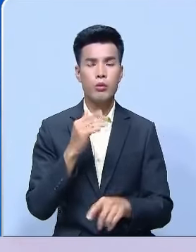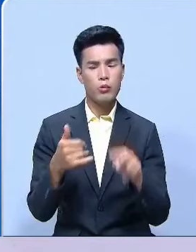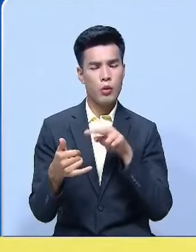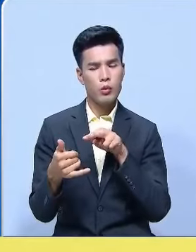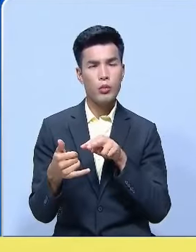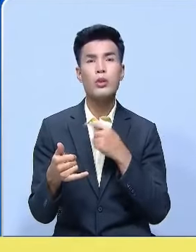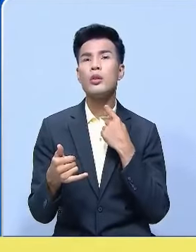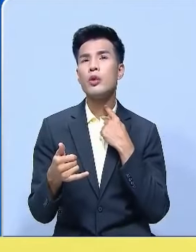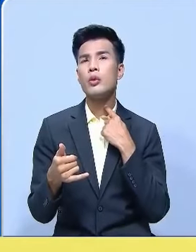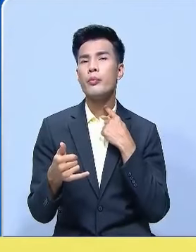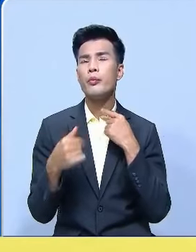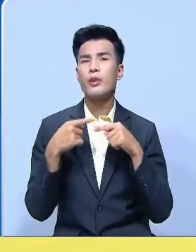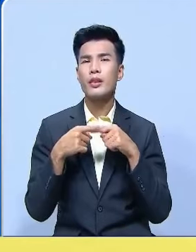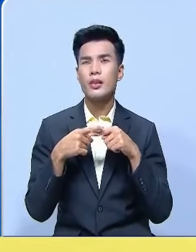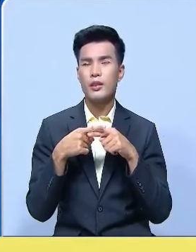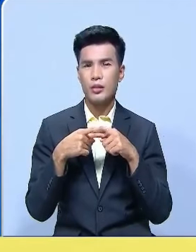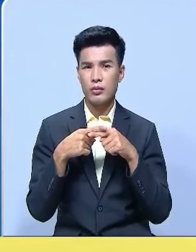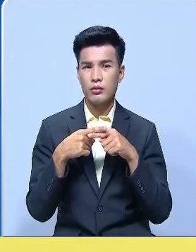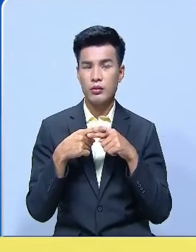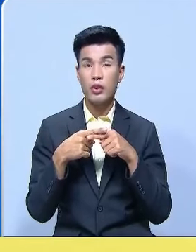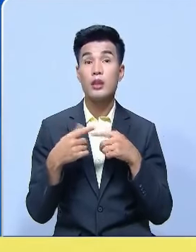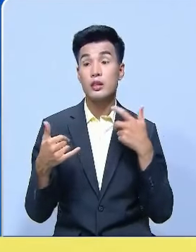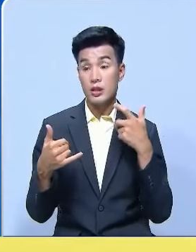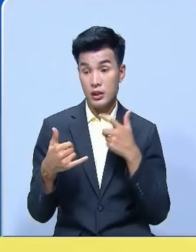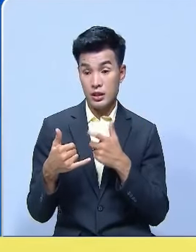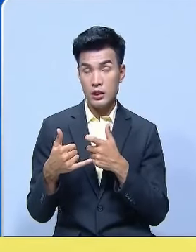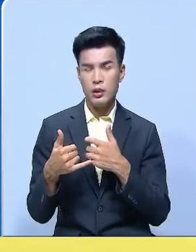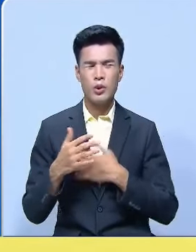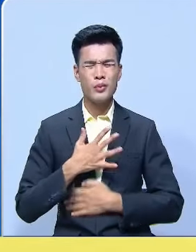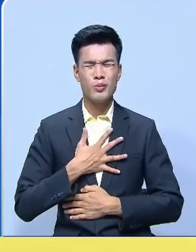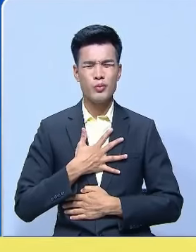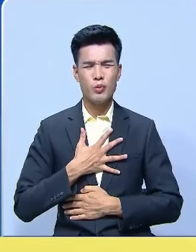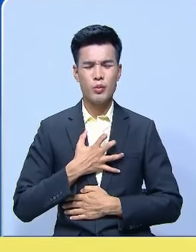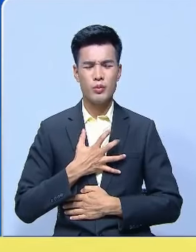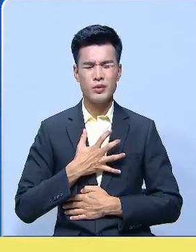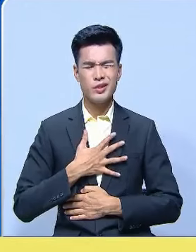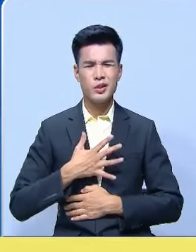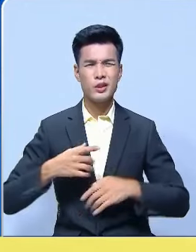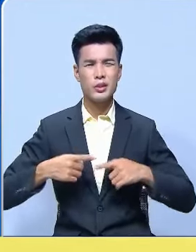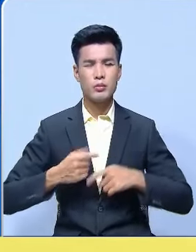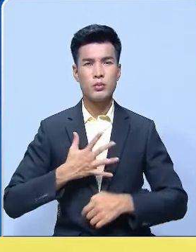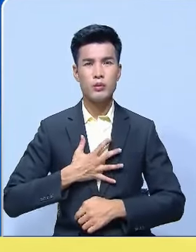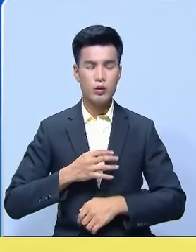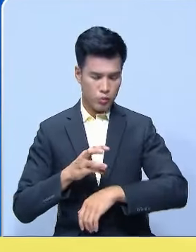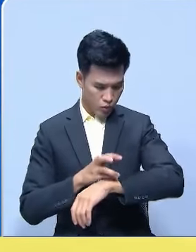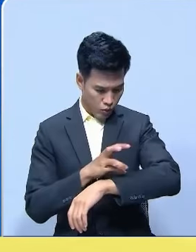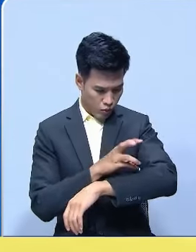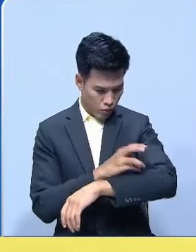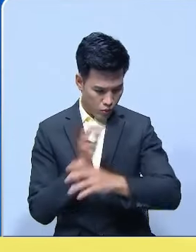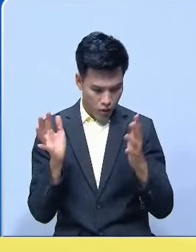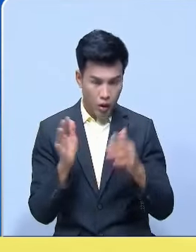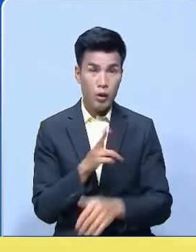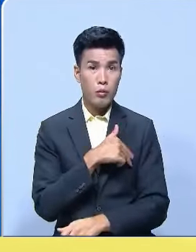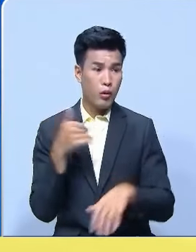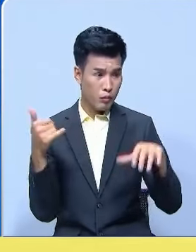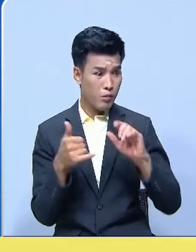อมทอนซิลอักเสบพอหลังฉีดยาก็แน่นหน้าอกขึ้นมาคุณผู้ชมคะผื่นนี่ขึ้นเต็มตัวเลยเลยไปหาหมออีกครั้